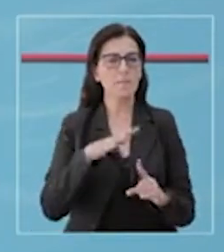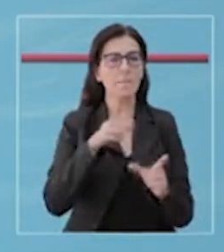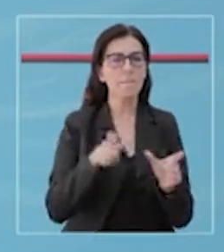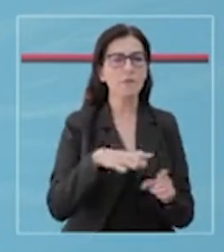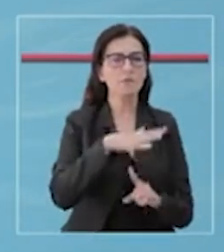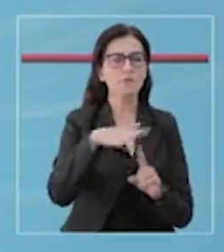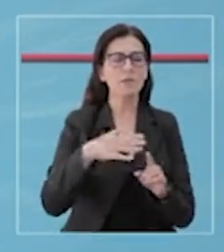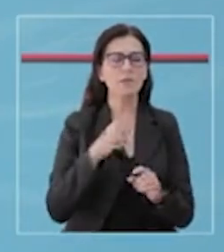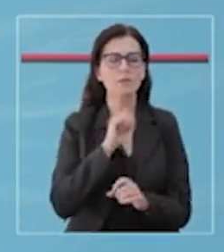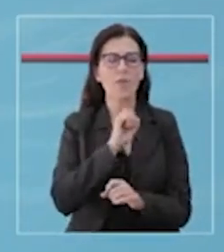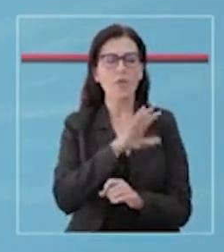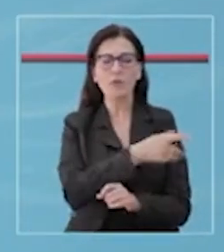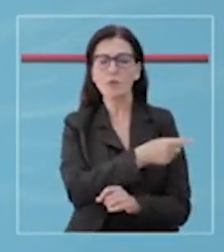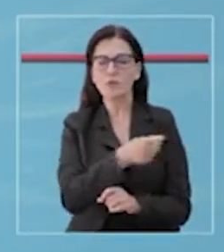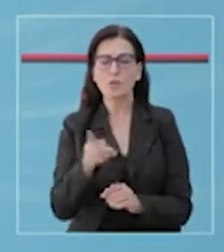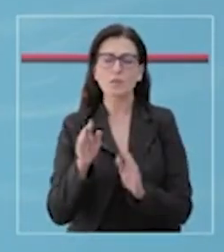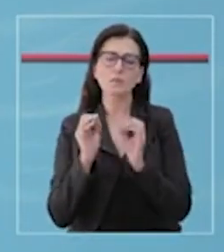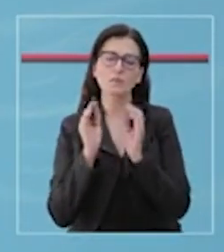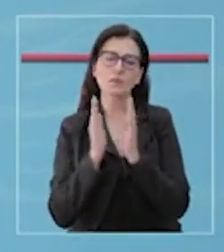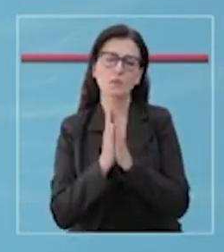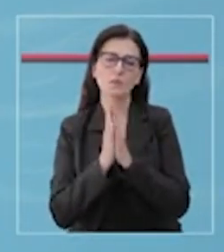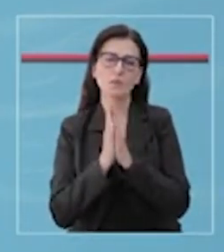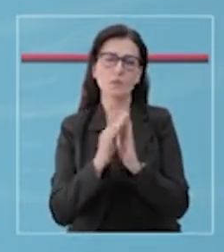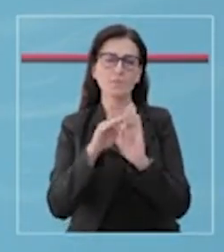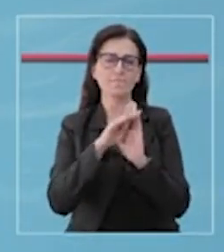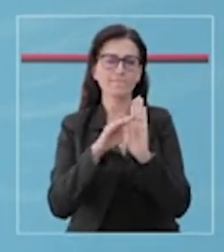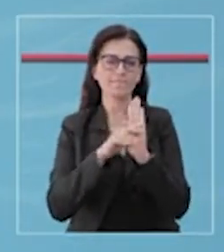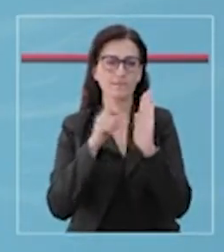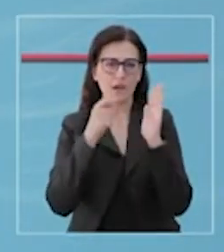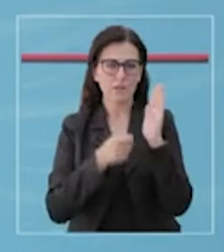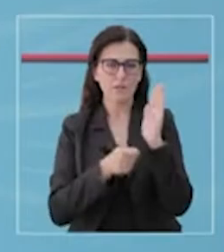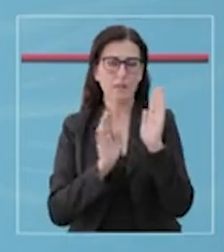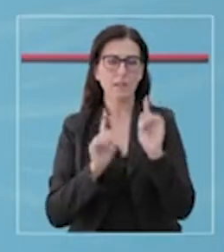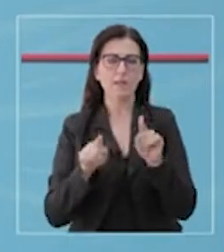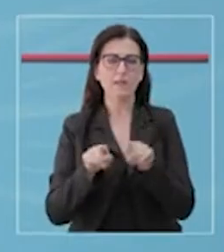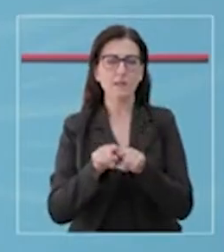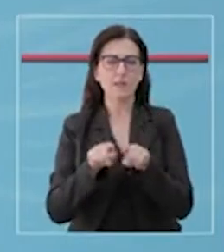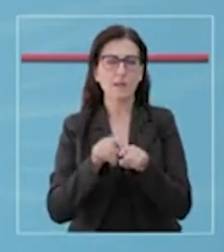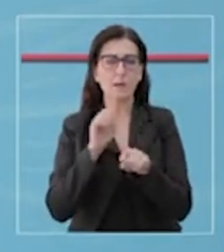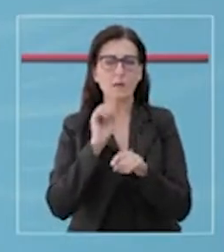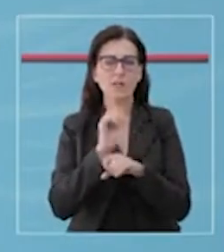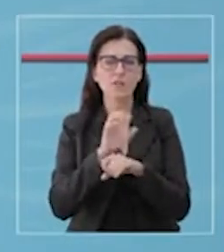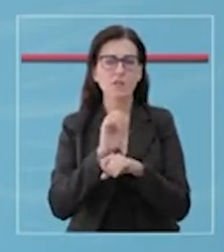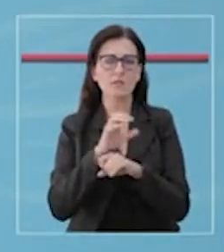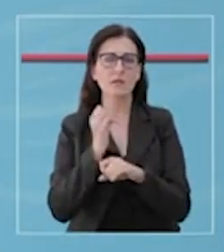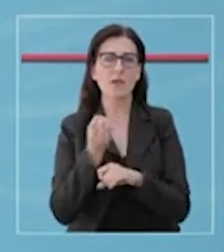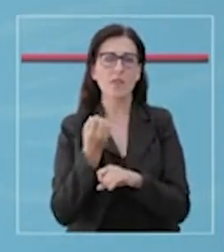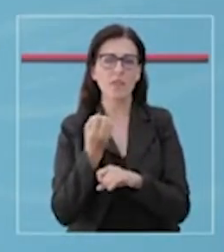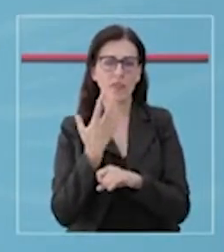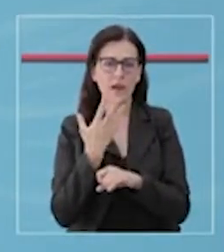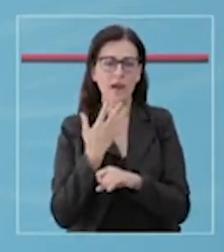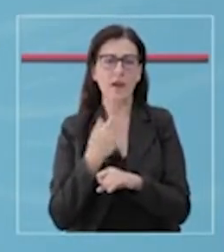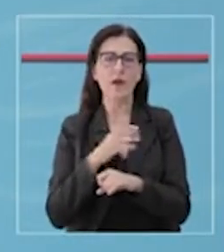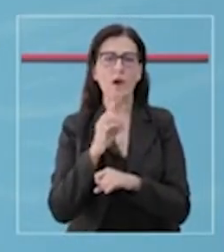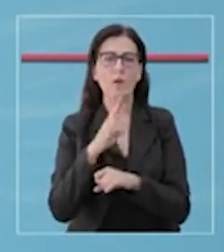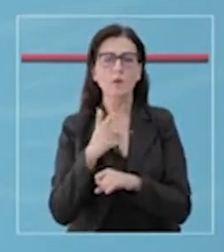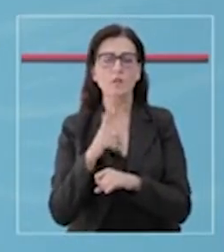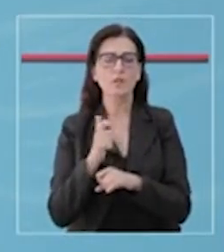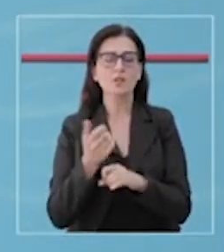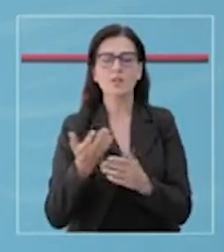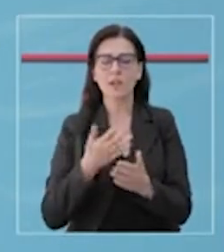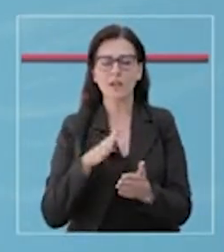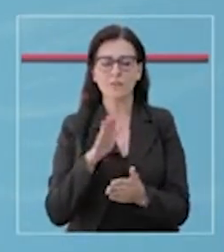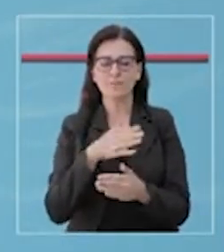bizneseve të zbatojnë protokollet e sigurisë sipas udhëzimeve të autoriteteve shëndetësore, duke disinfektuar ambientet,